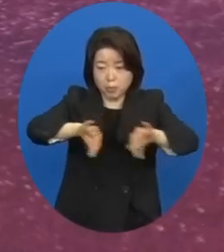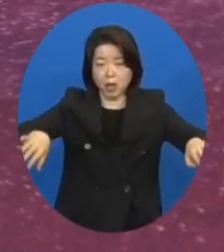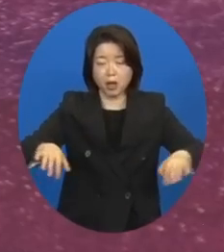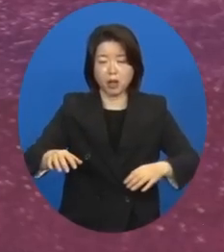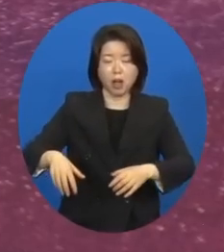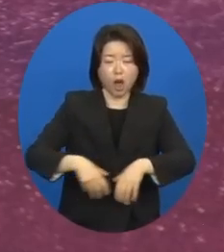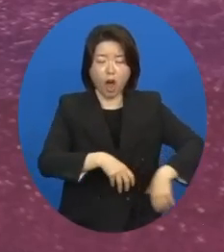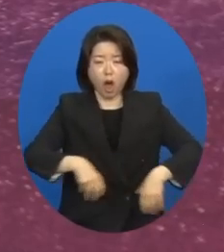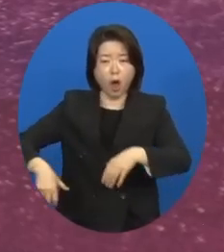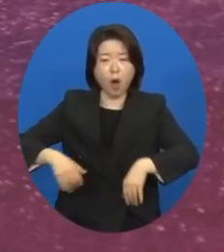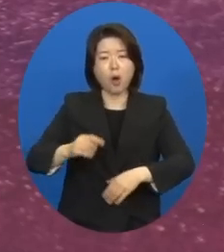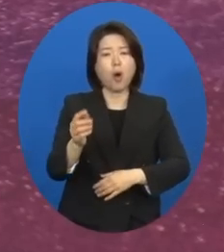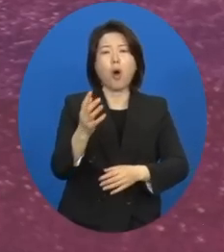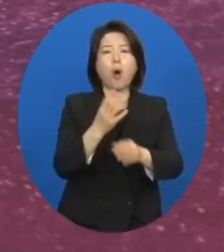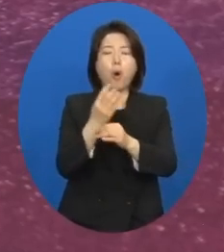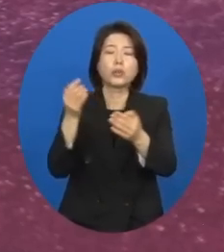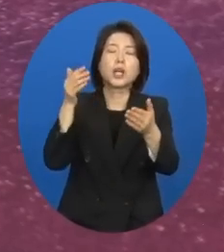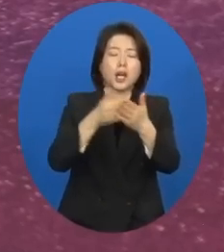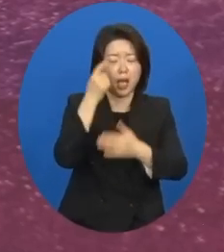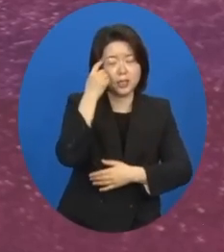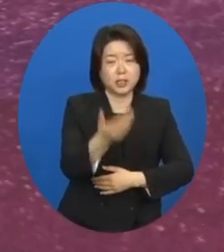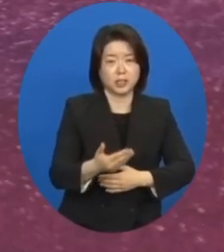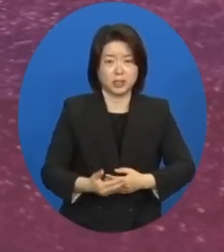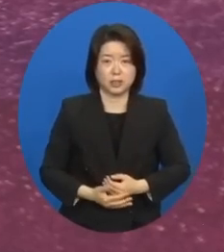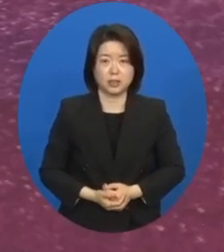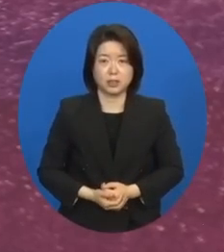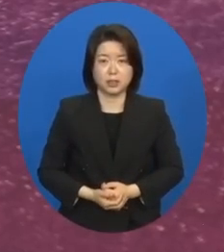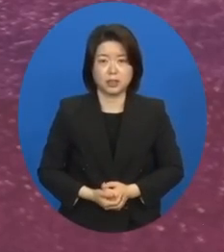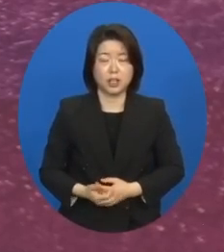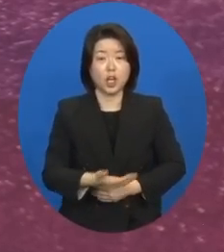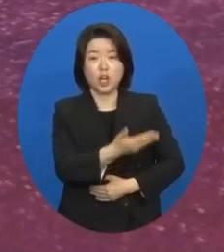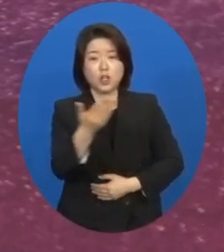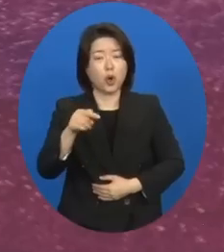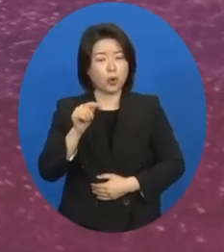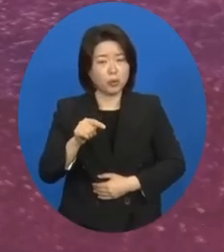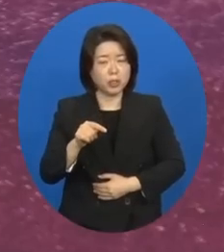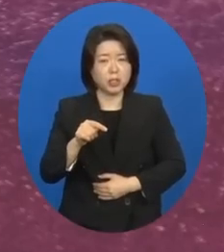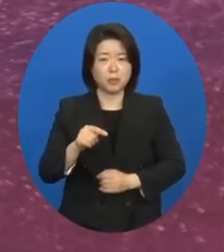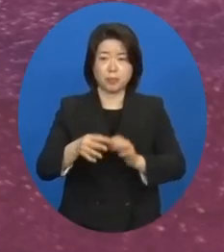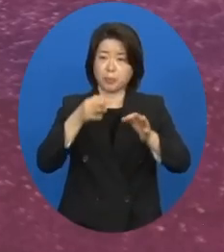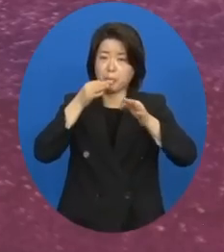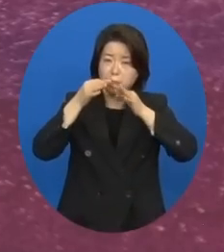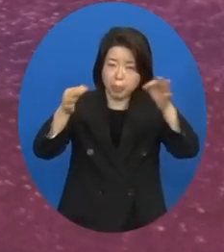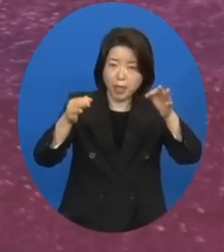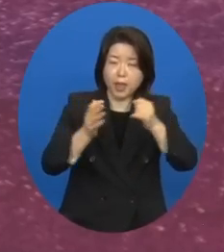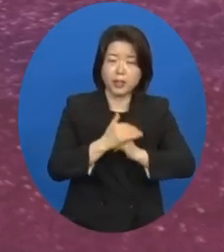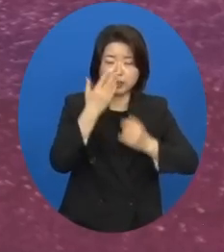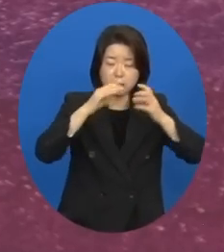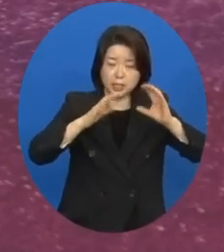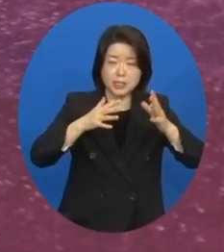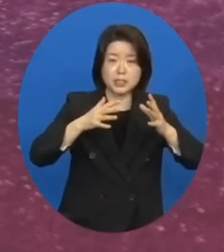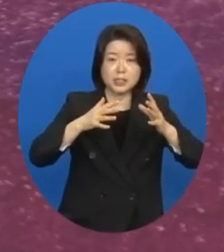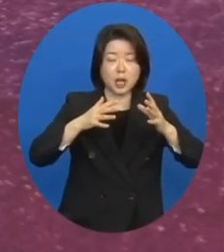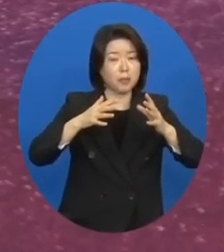사이에서 머뭇머뭇하려느냐? 여러분, 왜 이 외침을 이스라엘 백성에게 합니까?